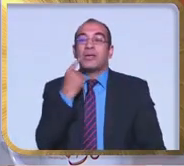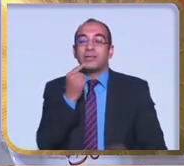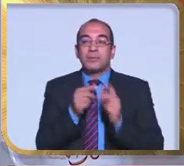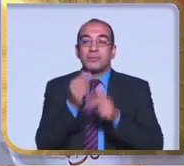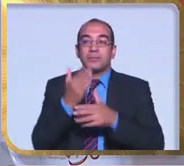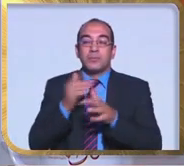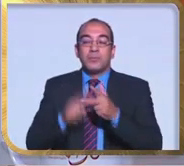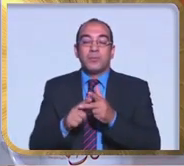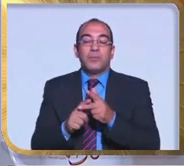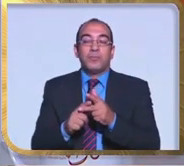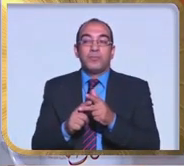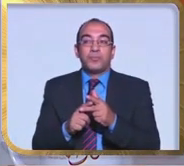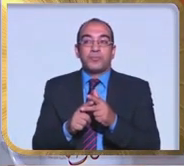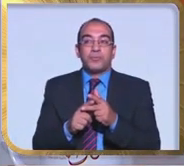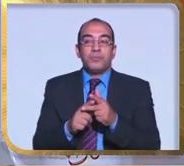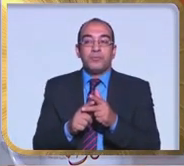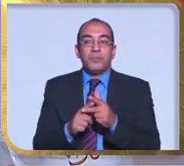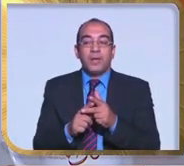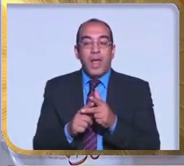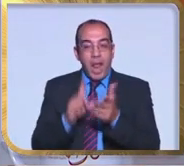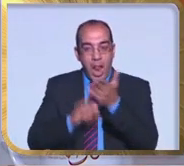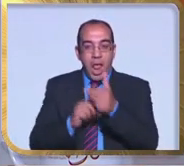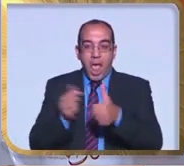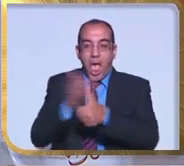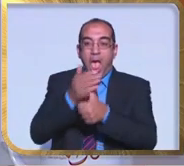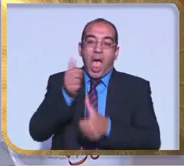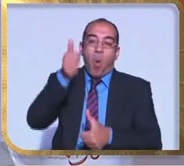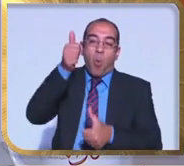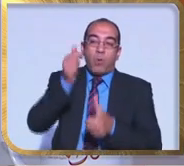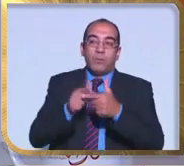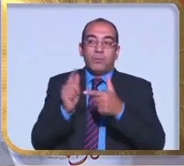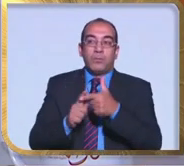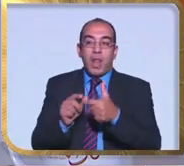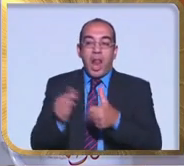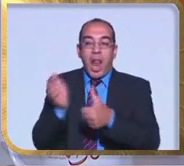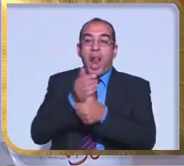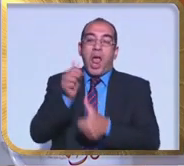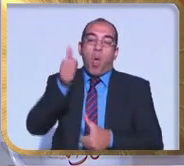ذلك إن أول ما